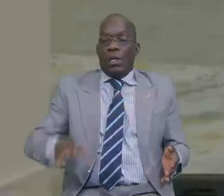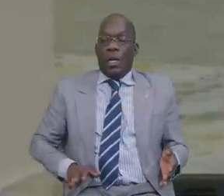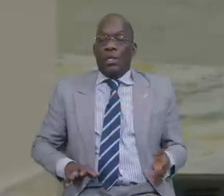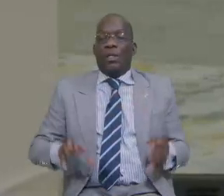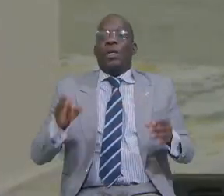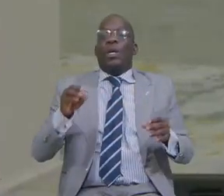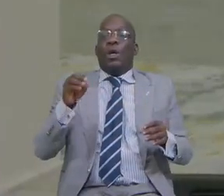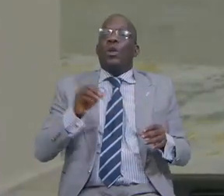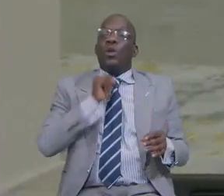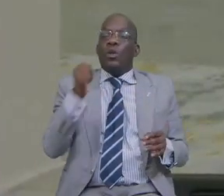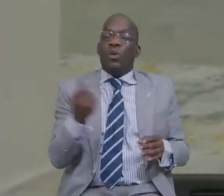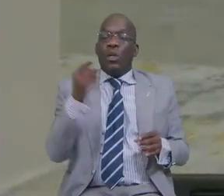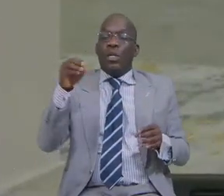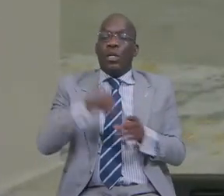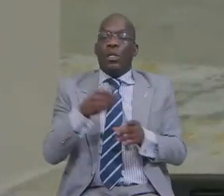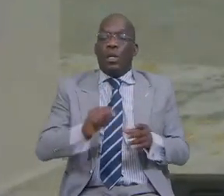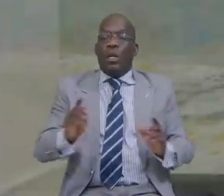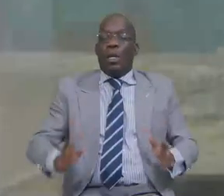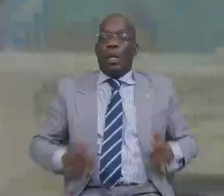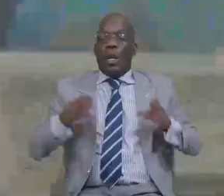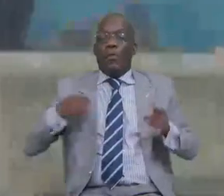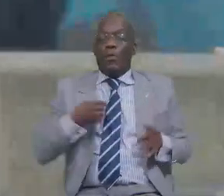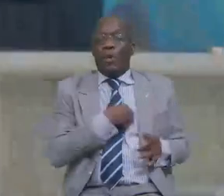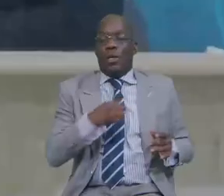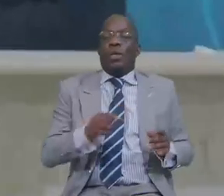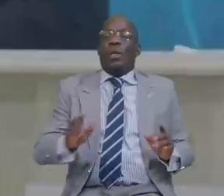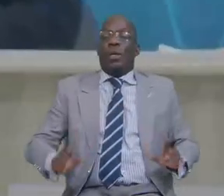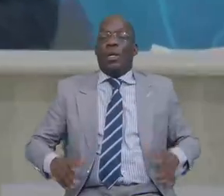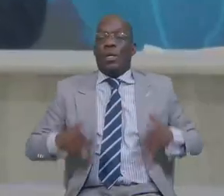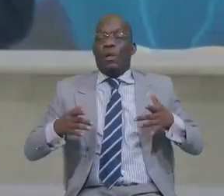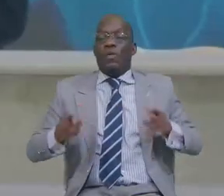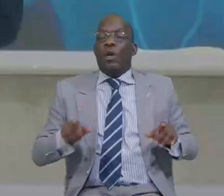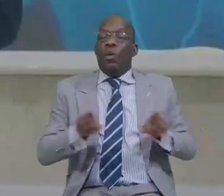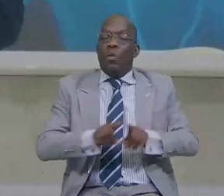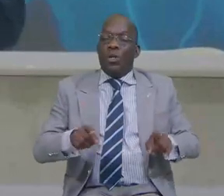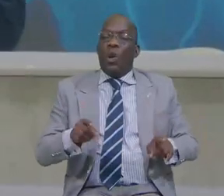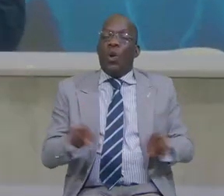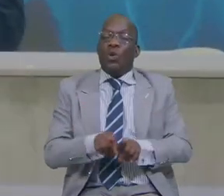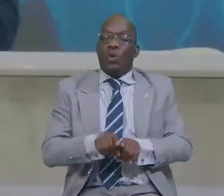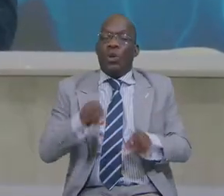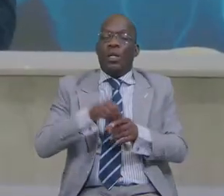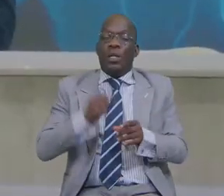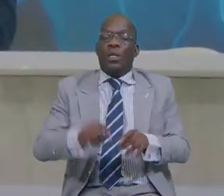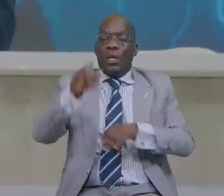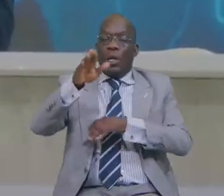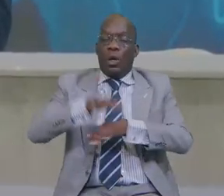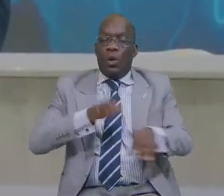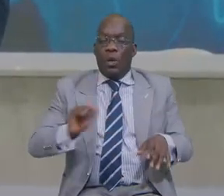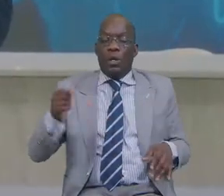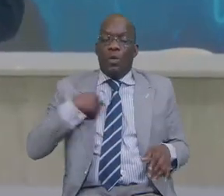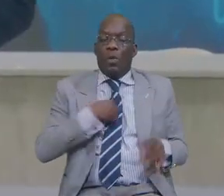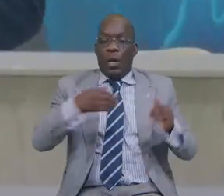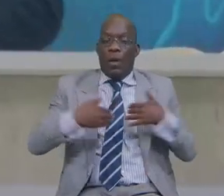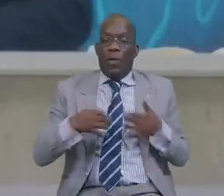nous menons, mais l'appel que nous avons. Et voyez Jésus tel qu'il a parlé. Je